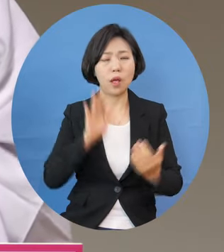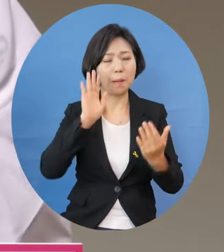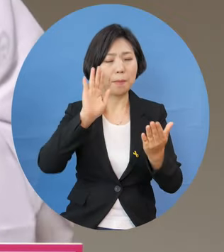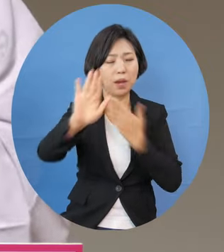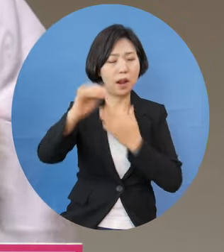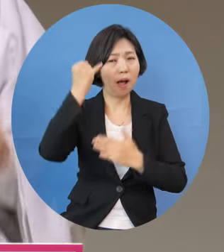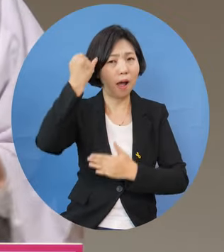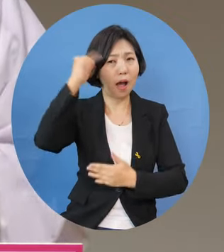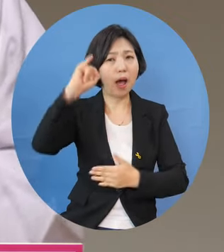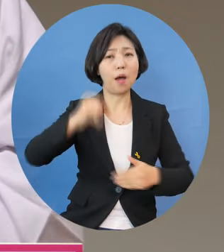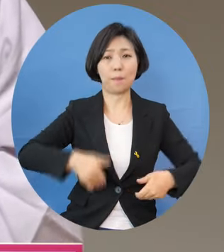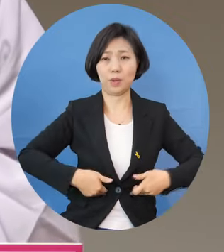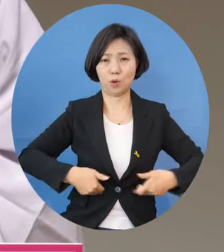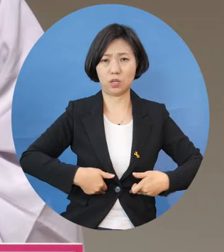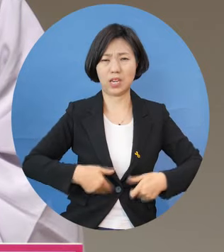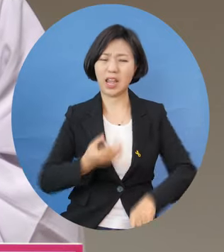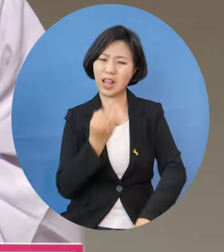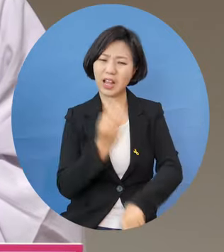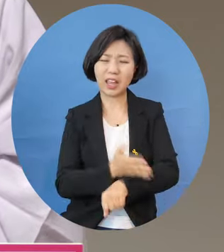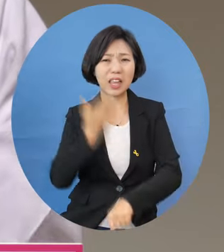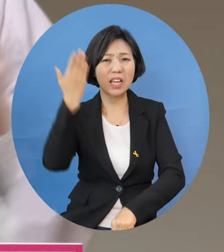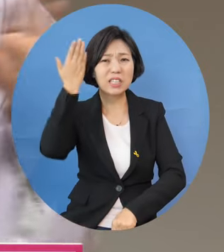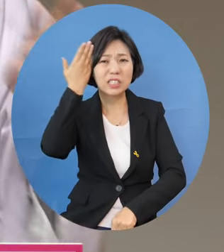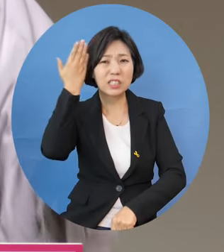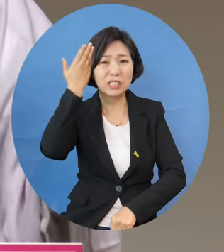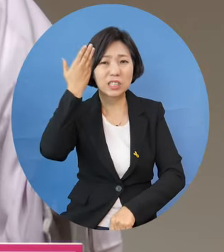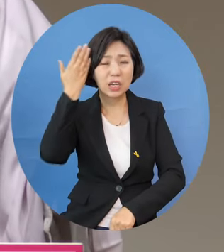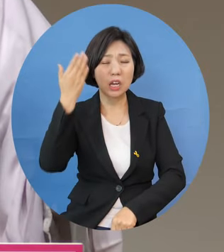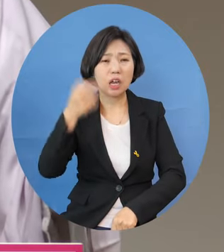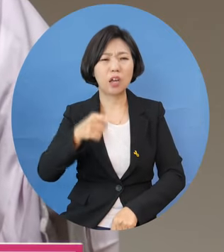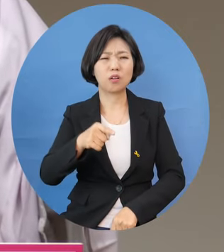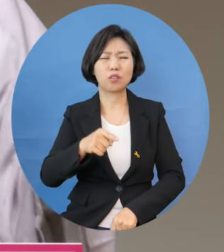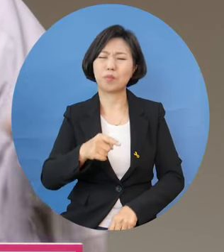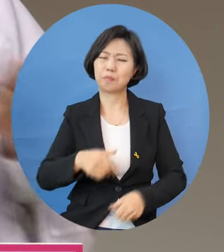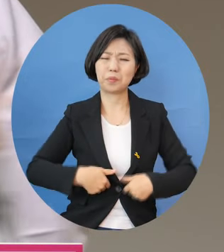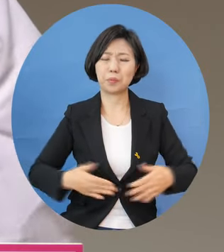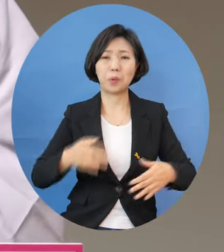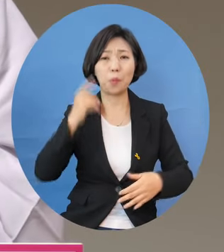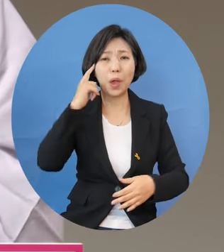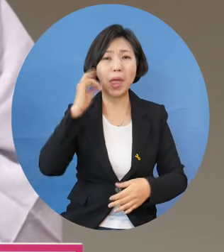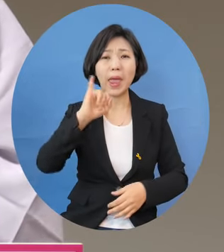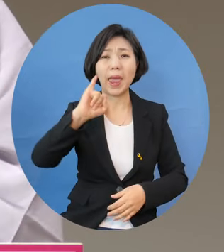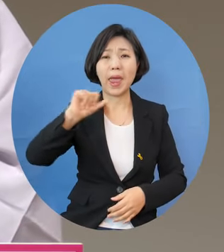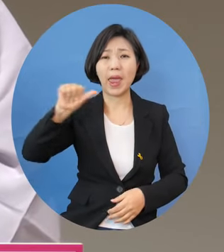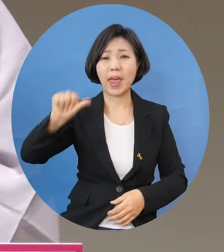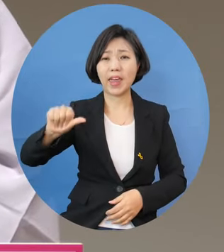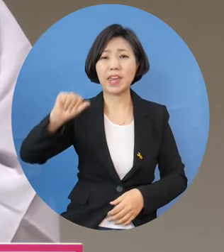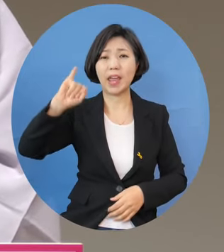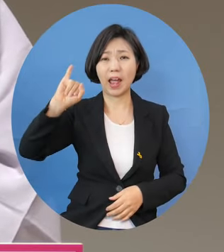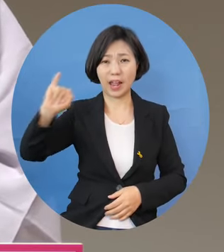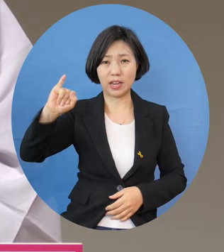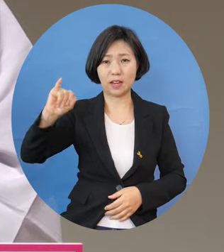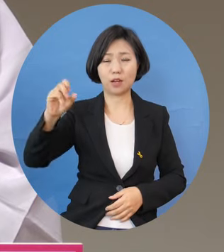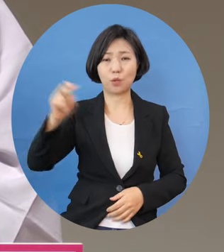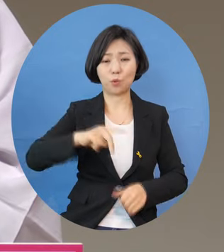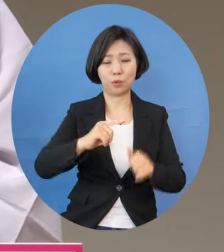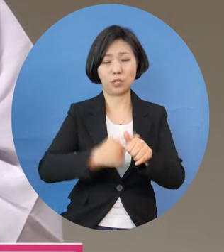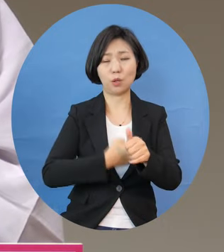중요하지 단순한 지식은 별로 중요 안 해요. 그거는 AI, 인공지능이 해결하고 자동화가 다 해결하기